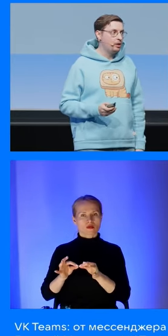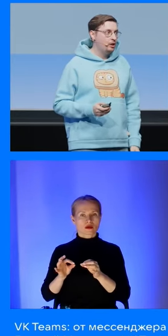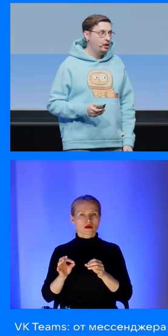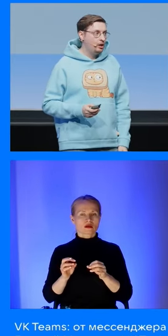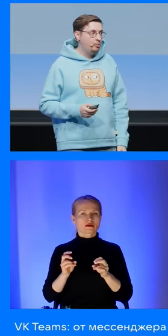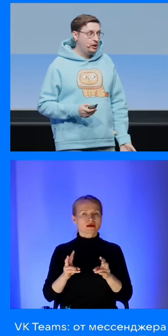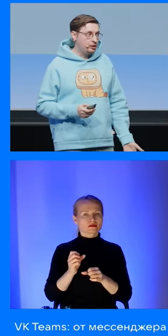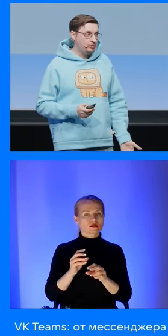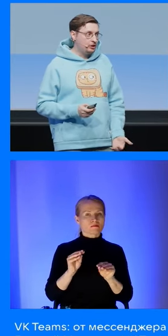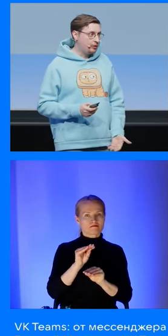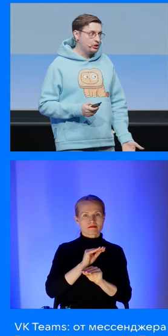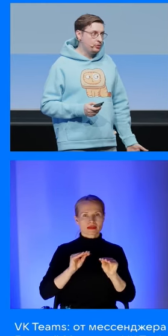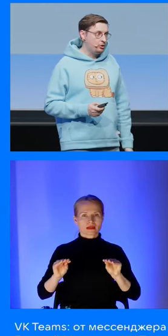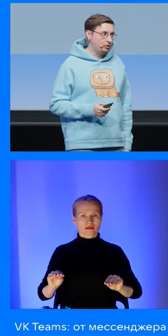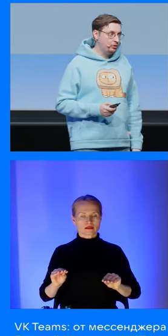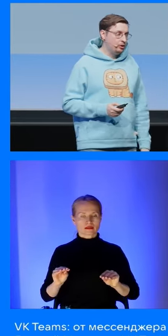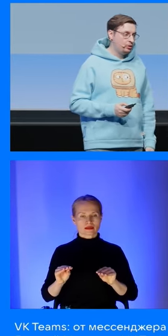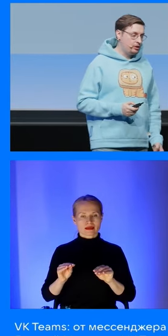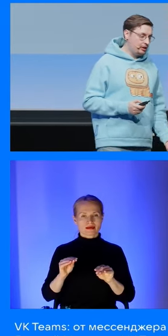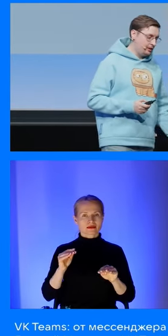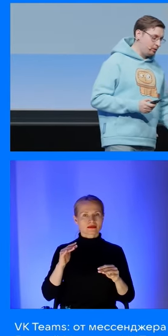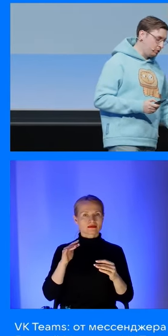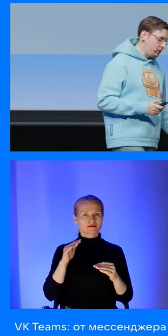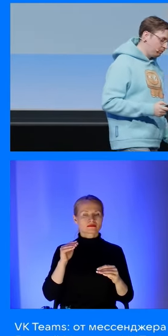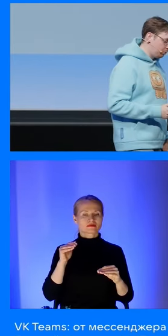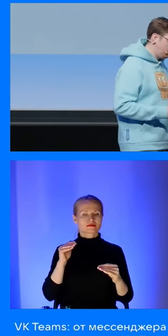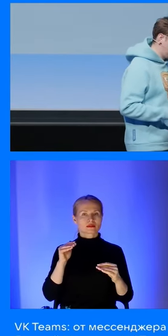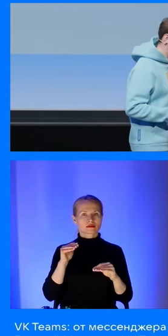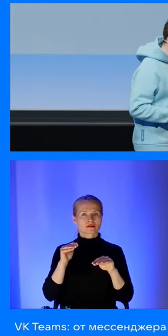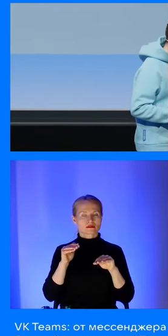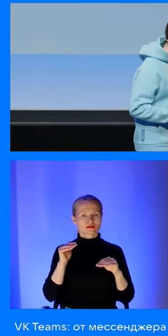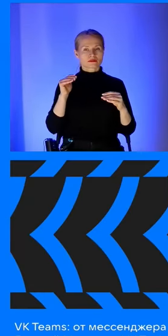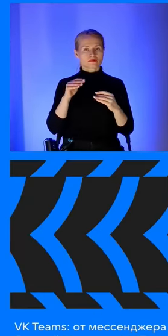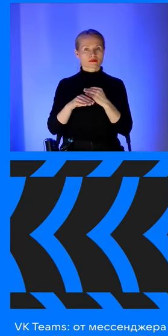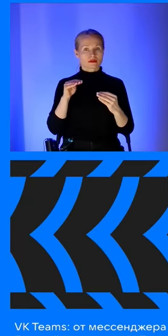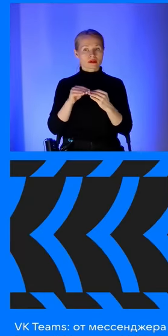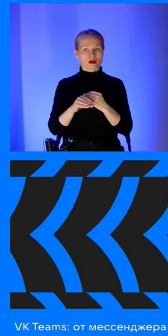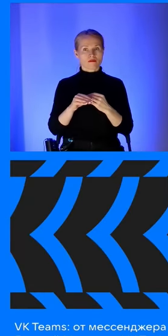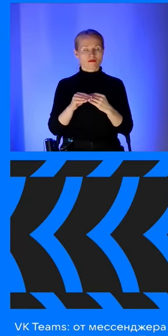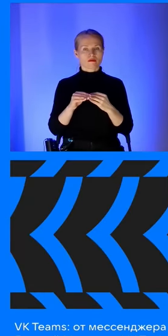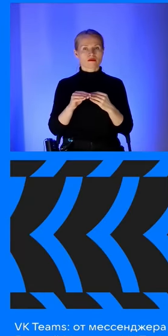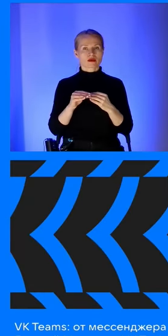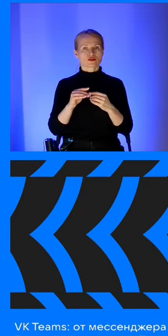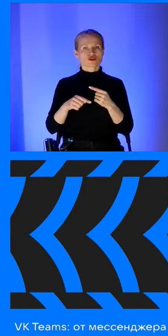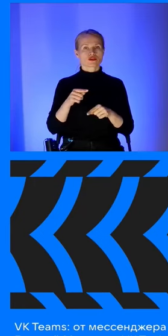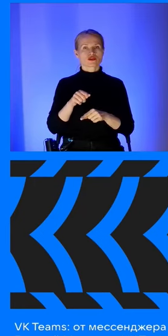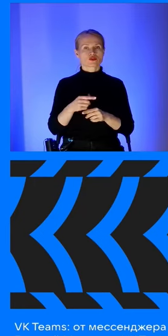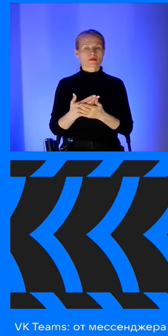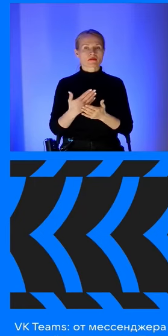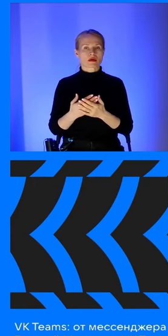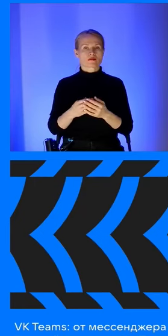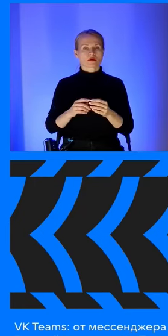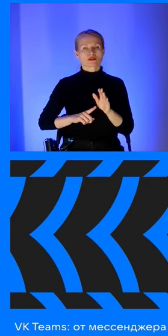куда-то. При этом трафик через него не идет. То есть если случится вдруг такая ситуация, что, например, мы